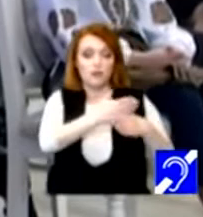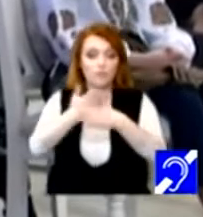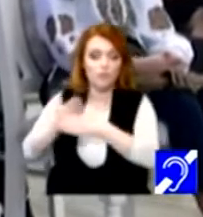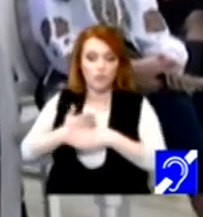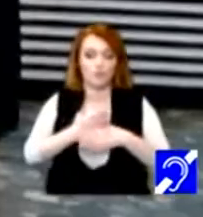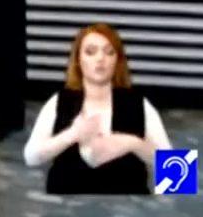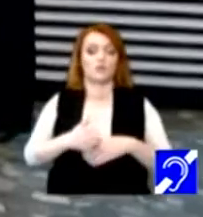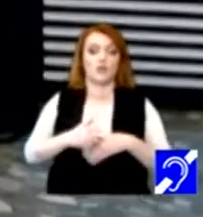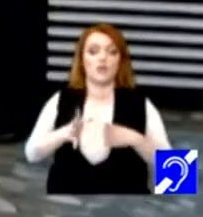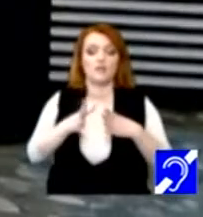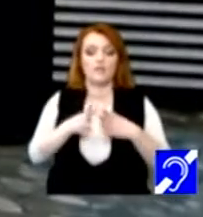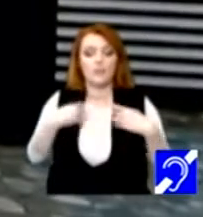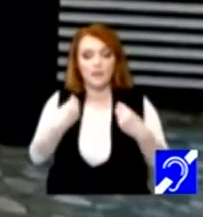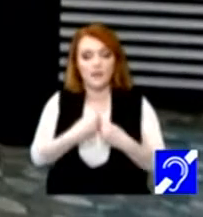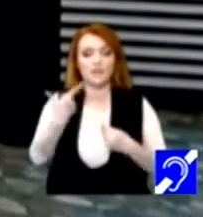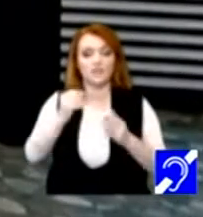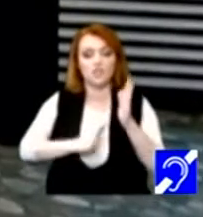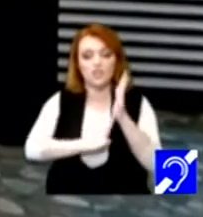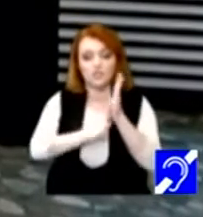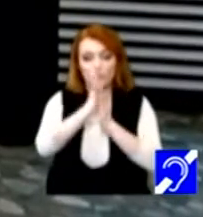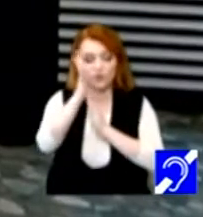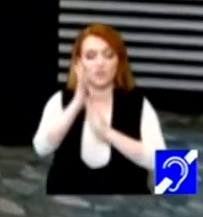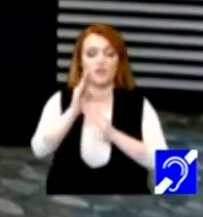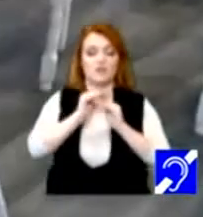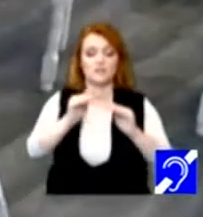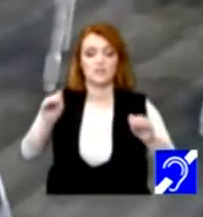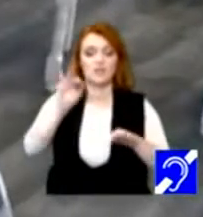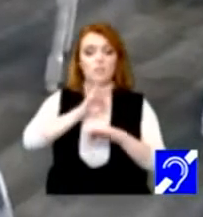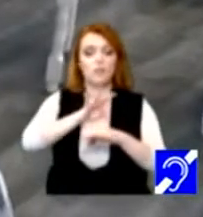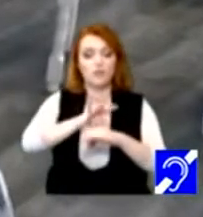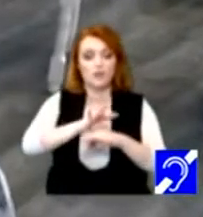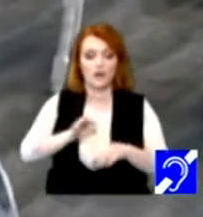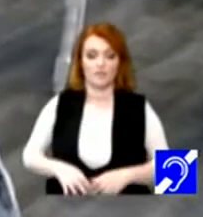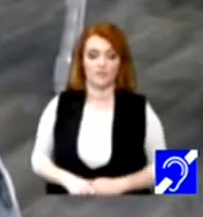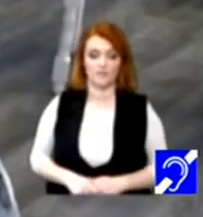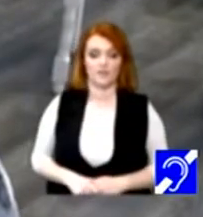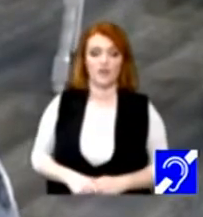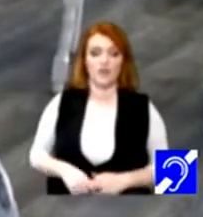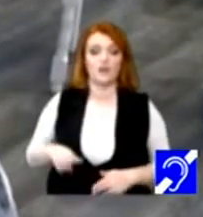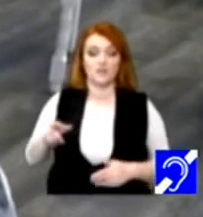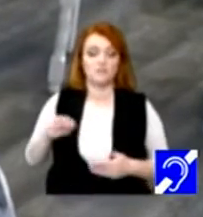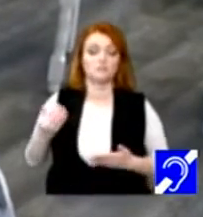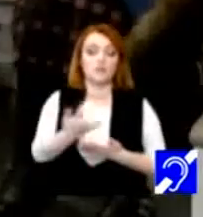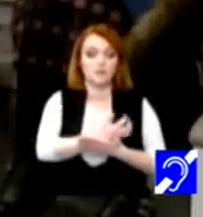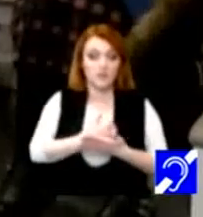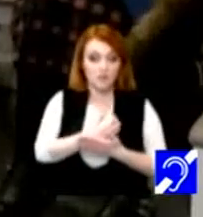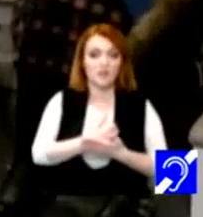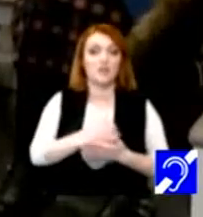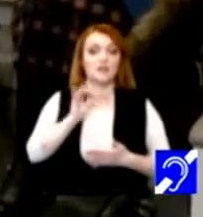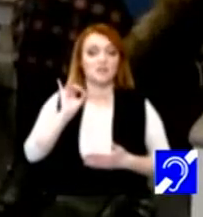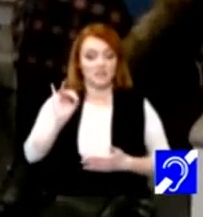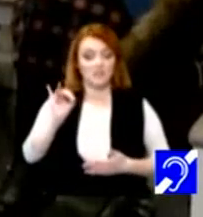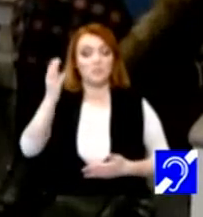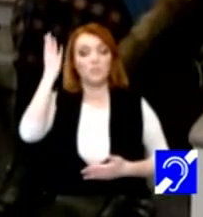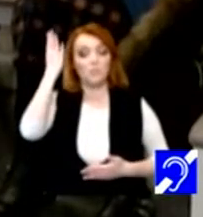cresc copii bolnavi și care mereu speră la un miracol ce i-ar putea scăpa de durerea pe care o trăiesc. Au dat o mână de ajutor și basarabenii stabiliți